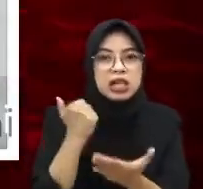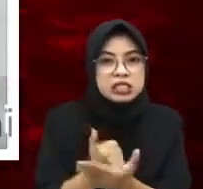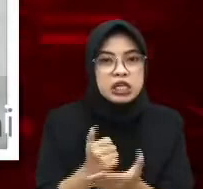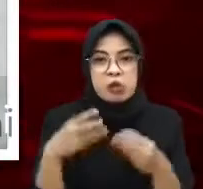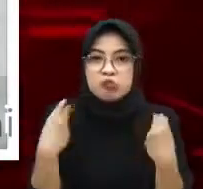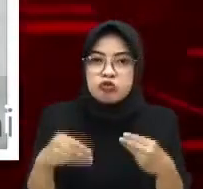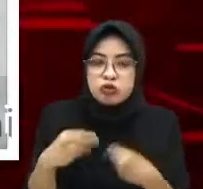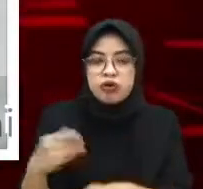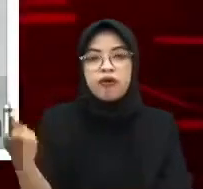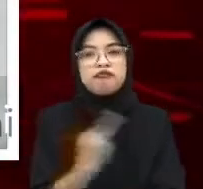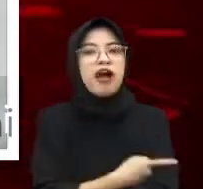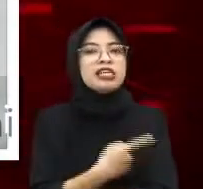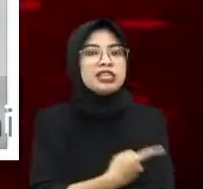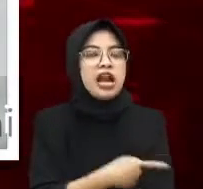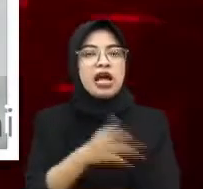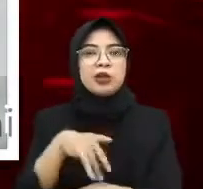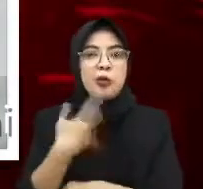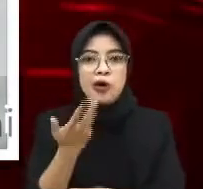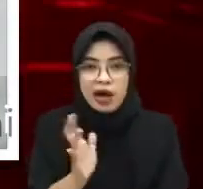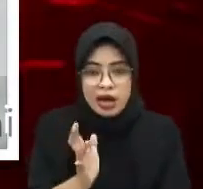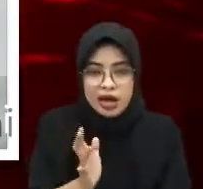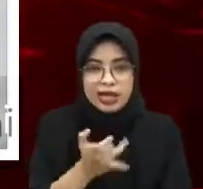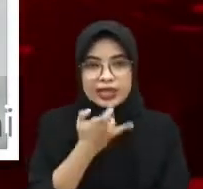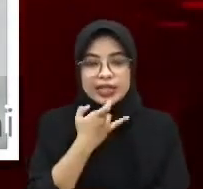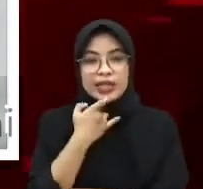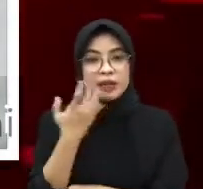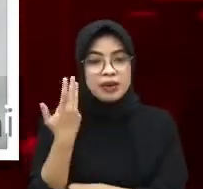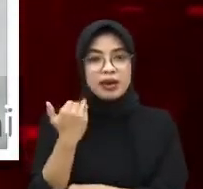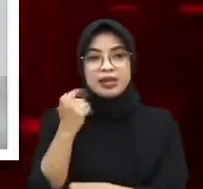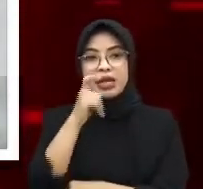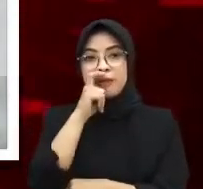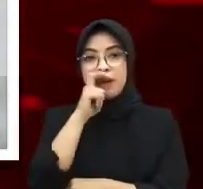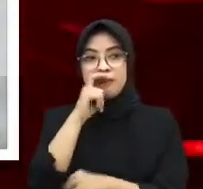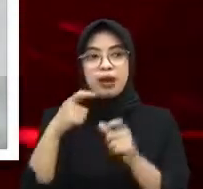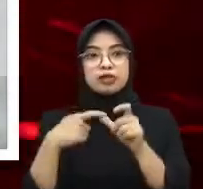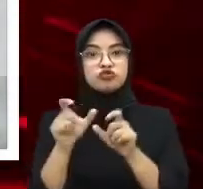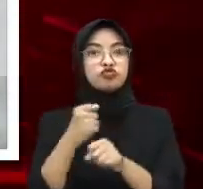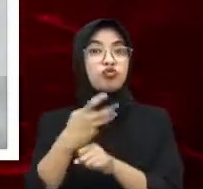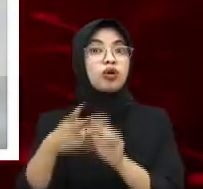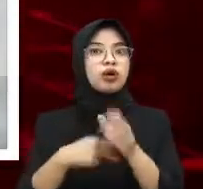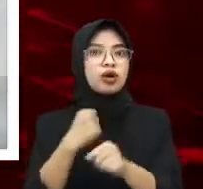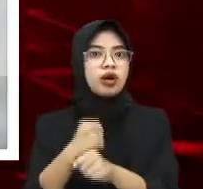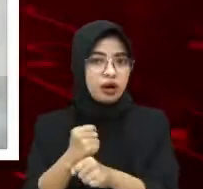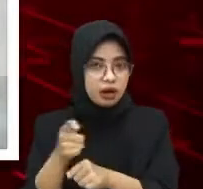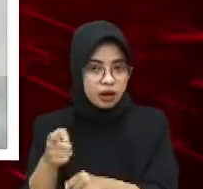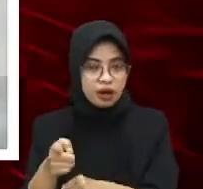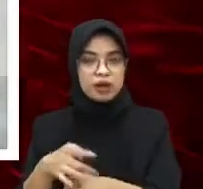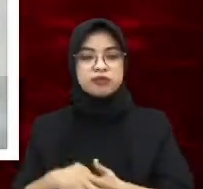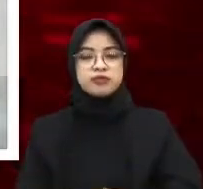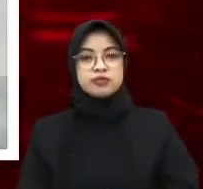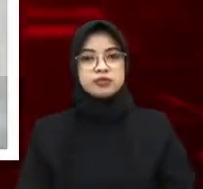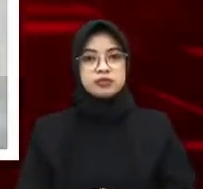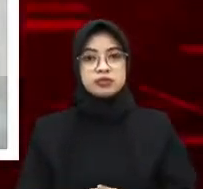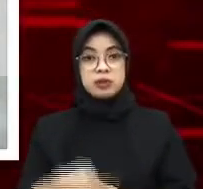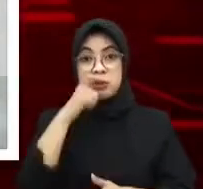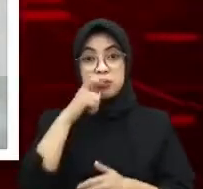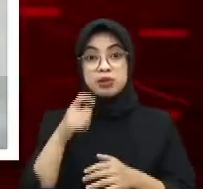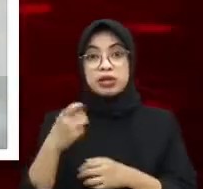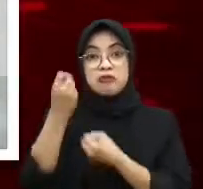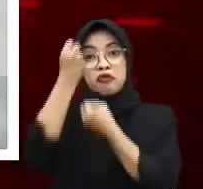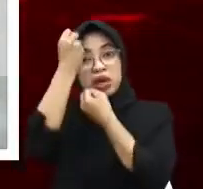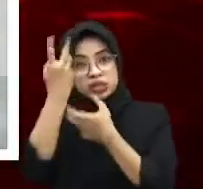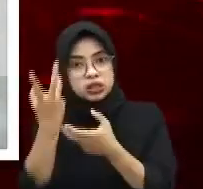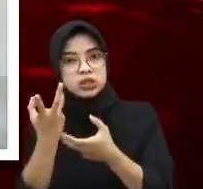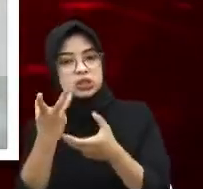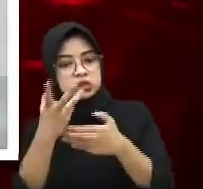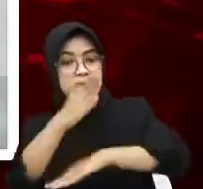satunya itu yang mengenai Pak Mayor Biasi. Ini kan isunya sangat viral sekali karena dalam sebuah informasi